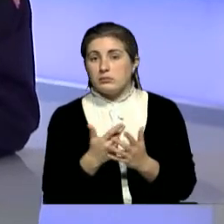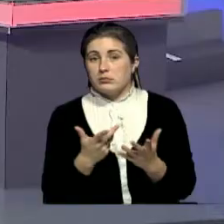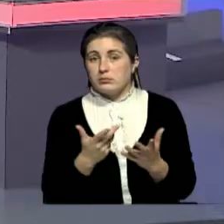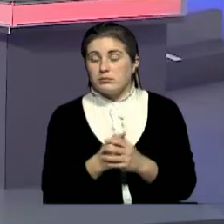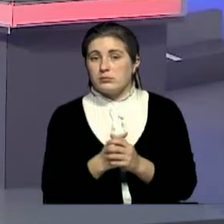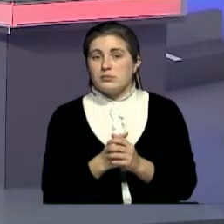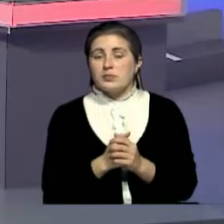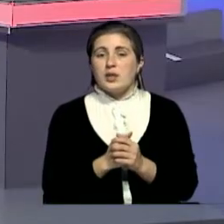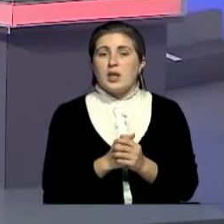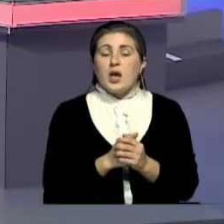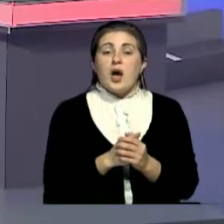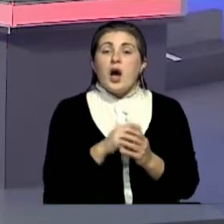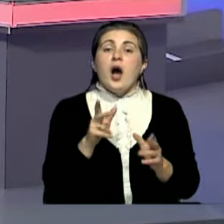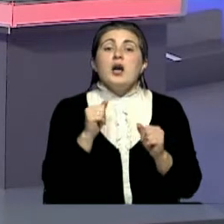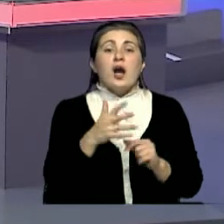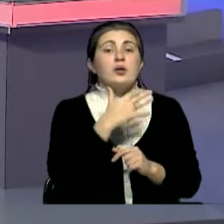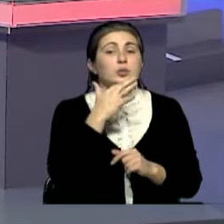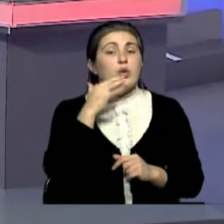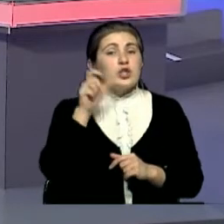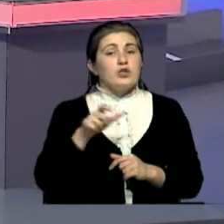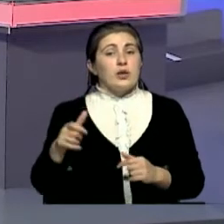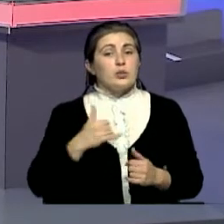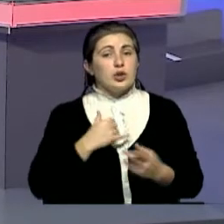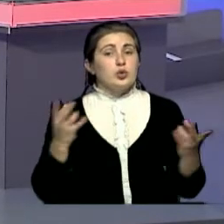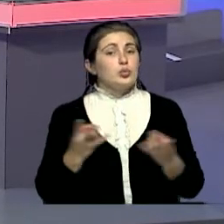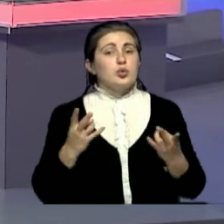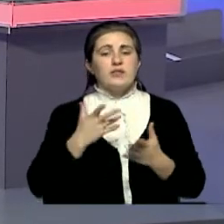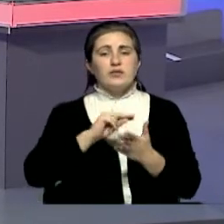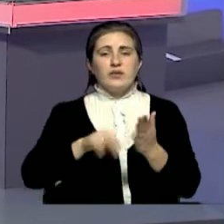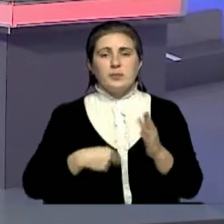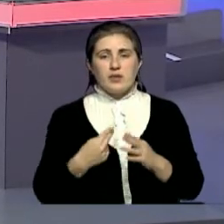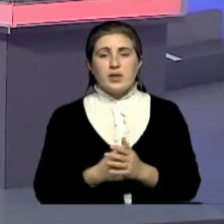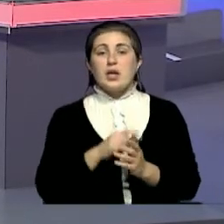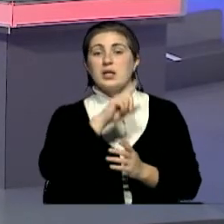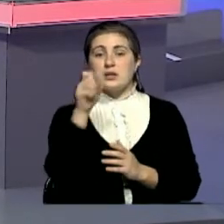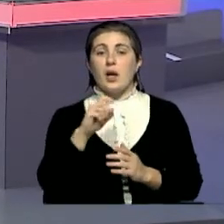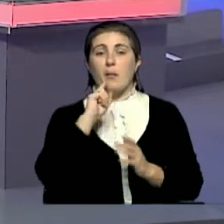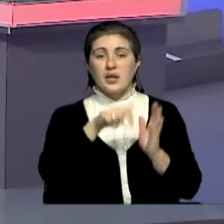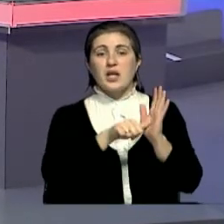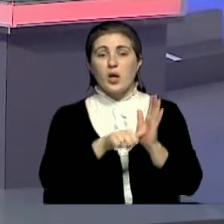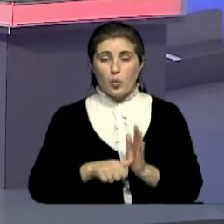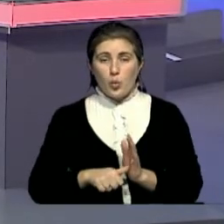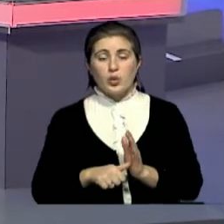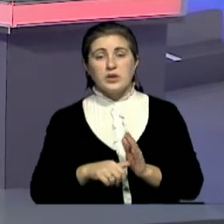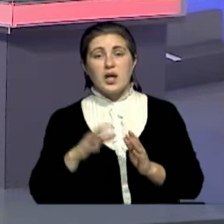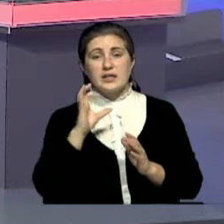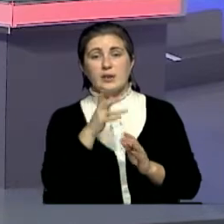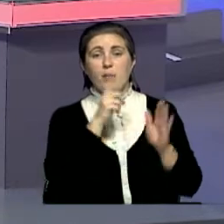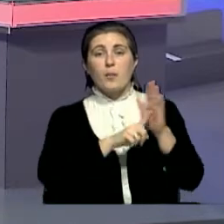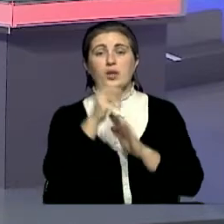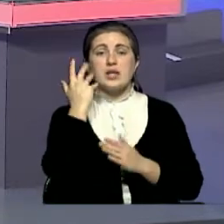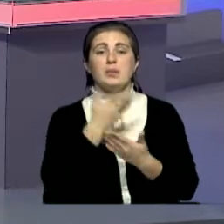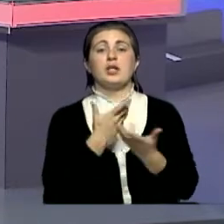Ну, а как много человек у нас, в принципе, нуждается в такой справке? Ну, за полтора года, вот с момента, как мы начали